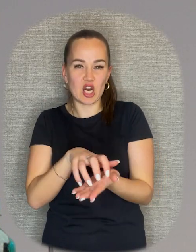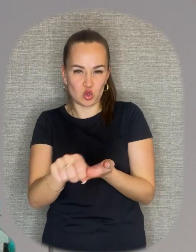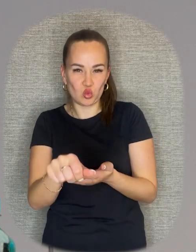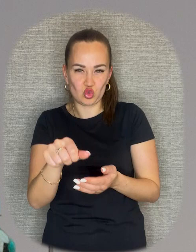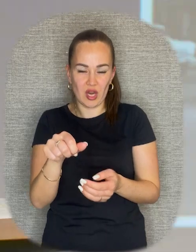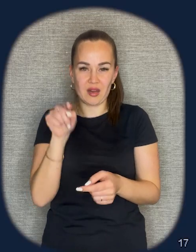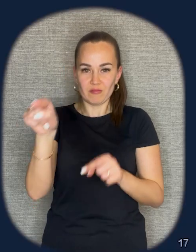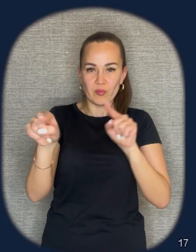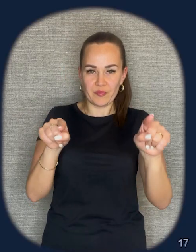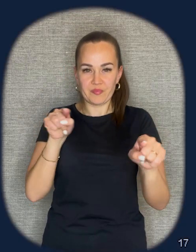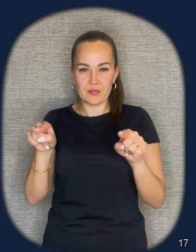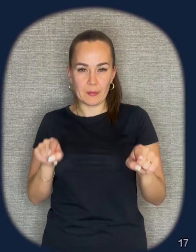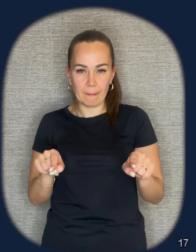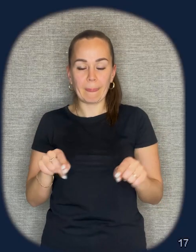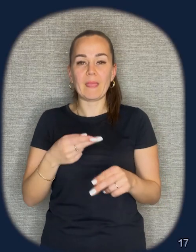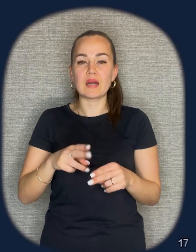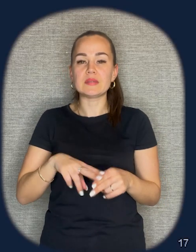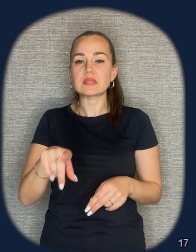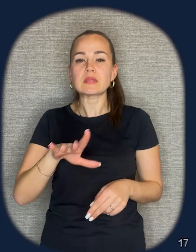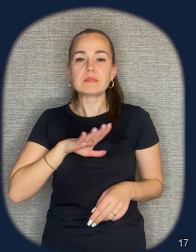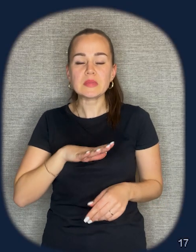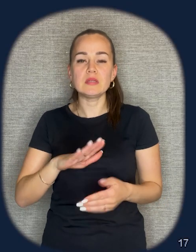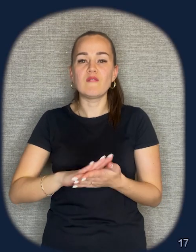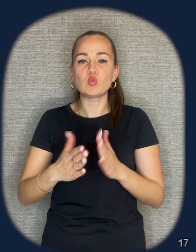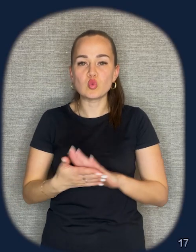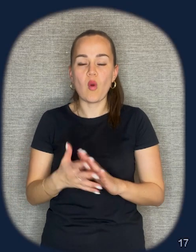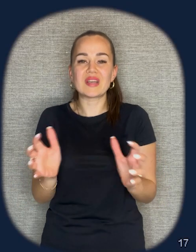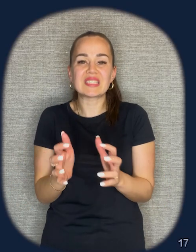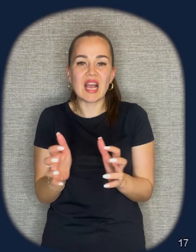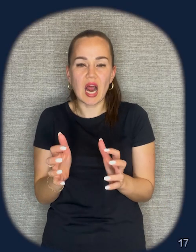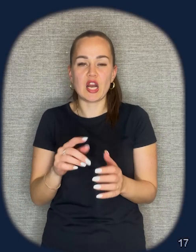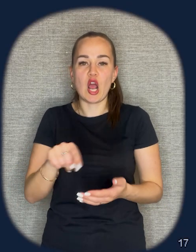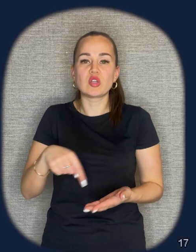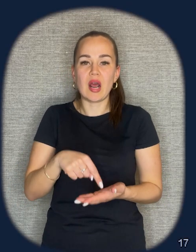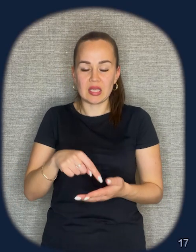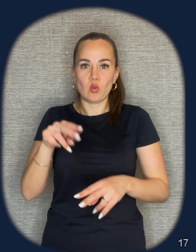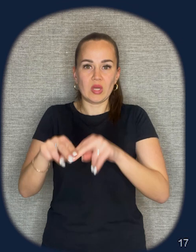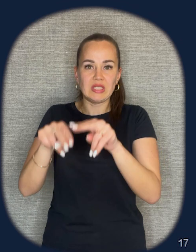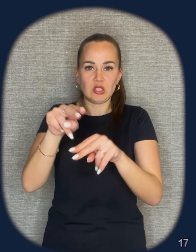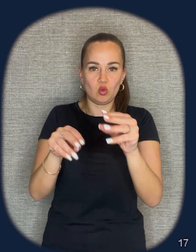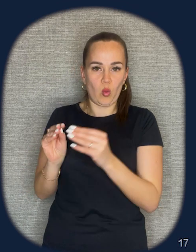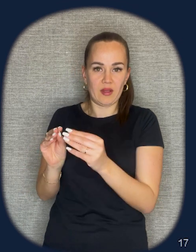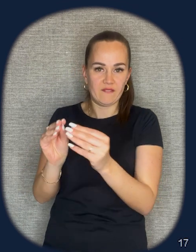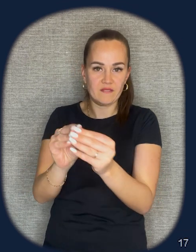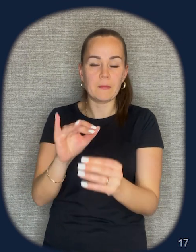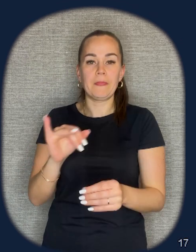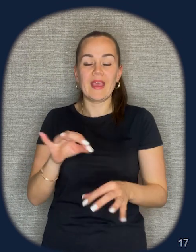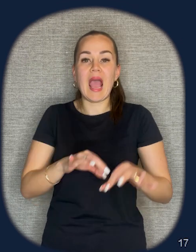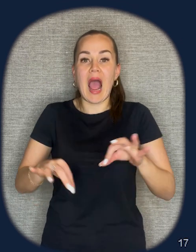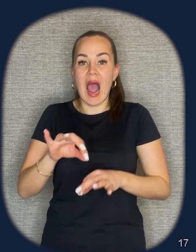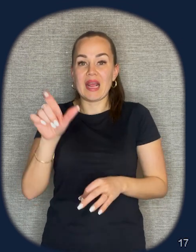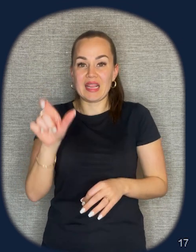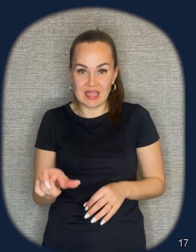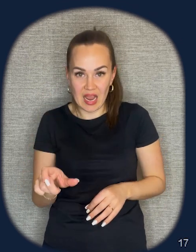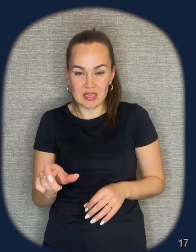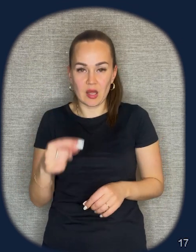разрушений и эти локальные разрушения были в условиях сохраняющейся городской застройки